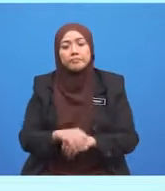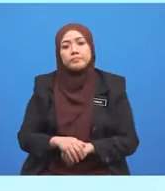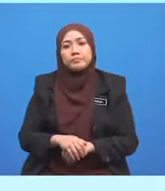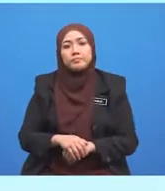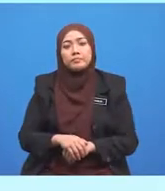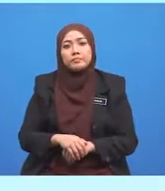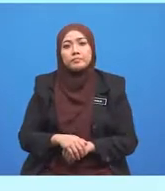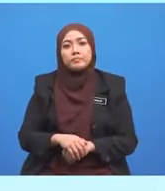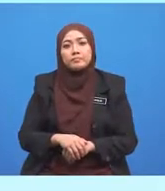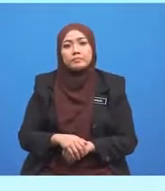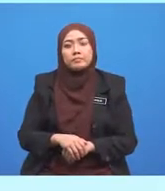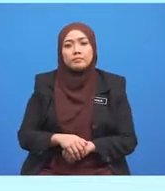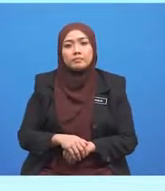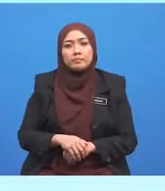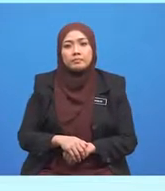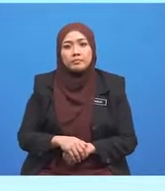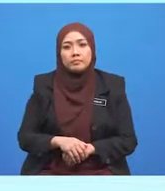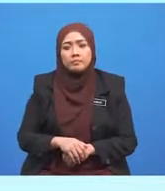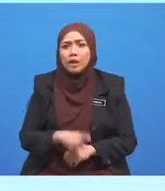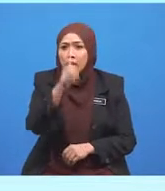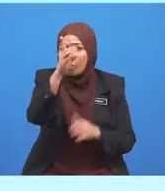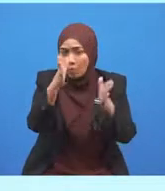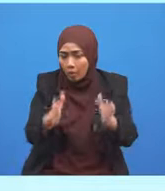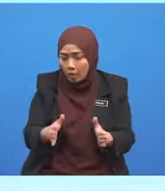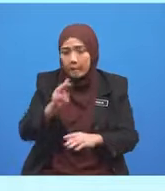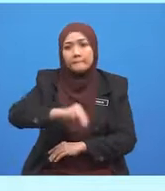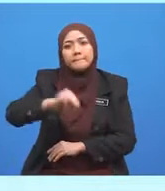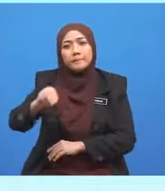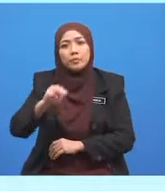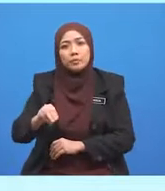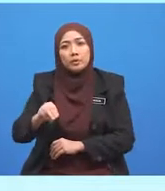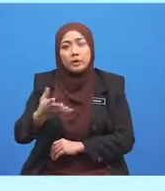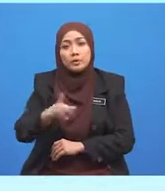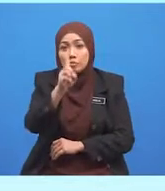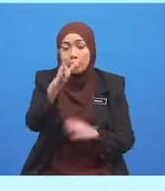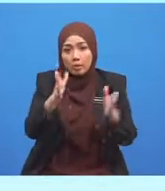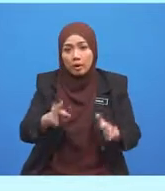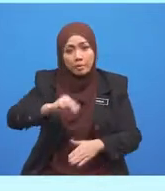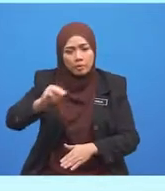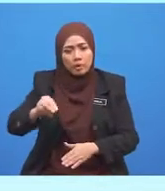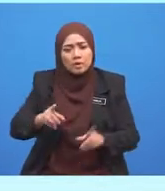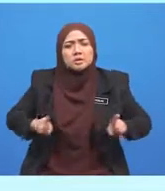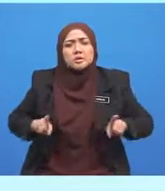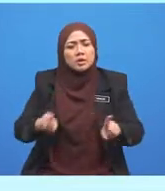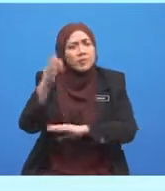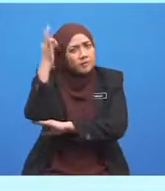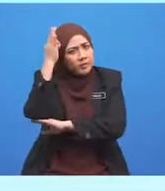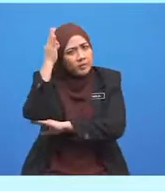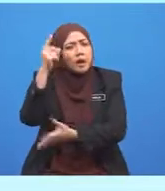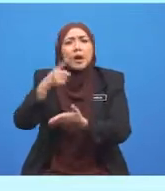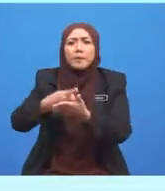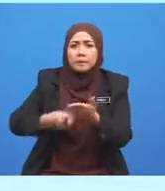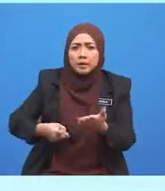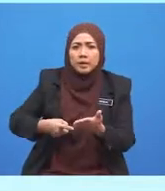kongsikan sebentar tadi, seorang murid yang sedang memikirkan apa yang